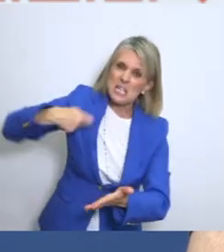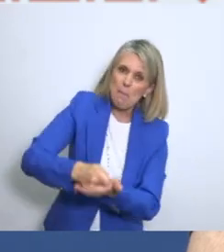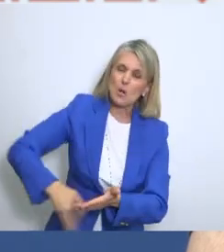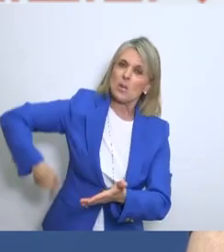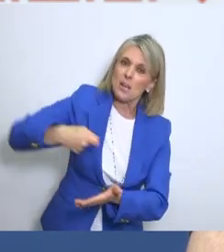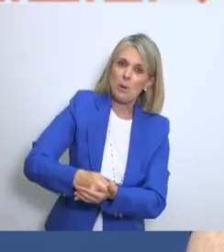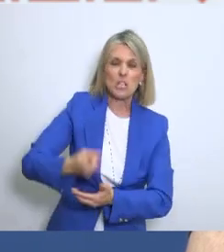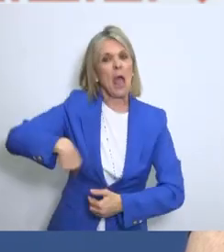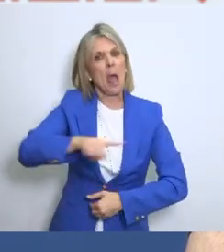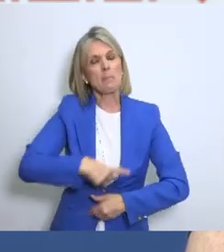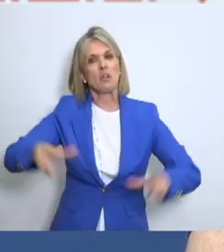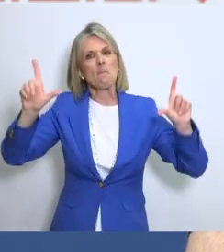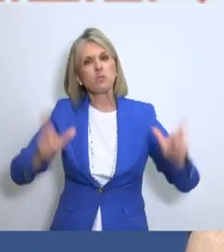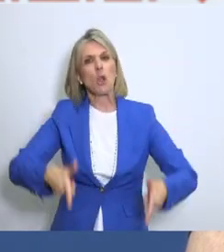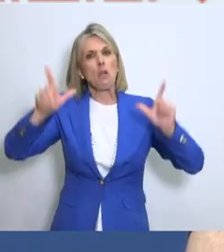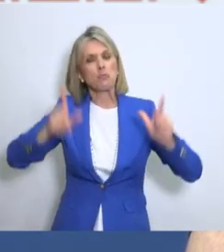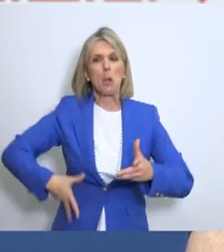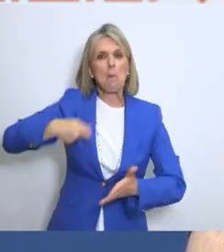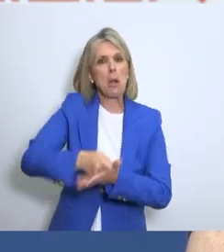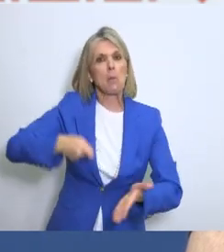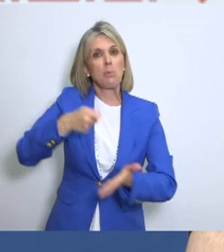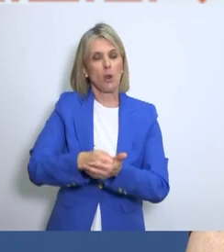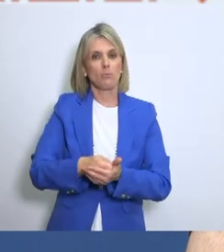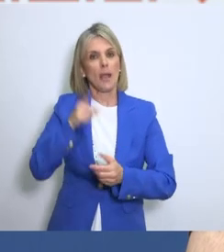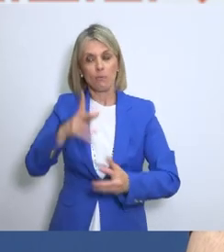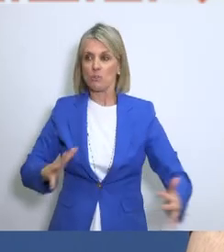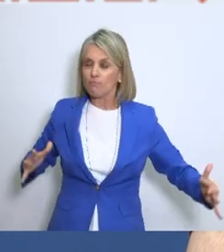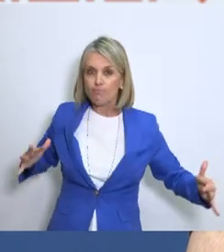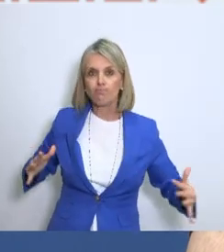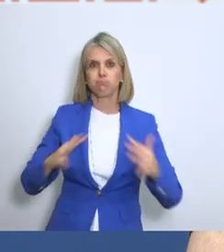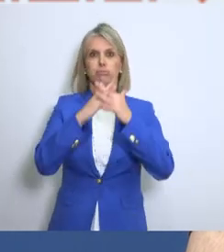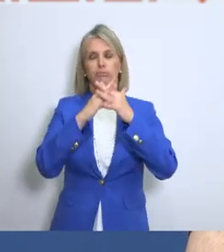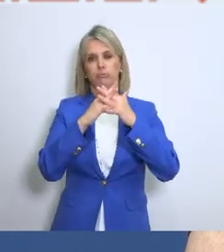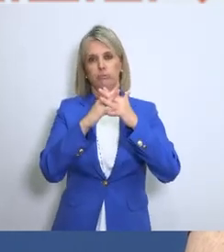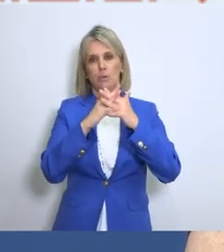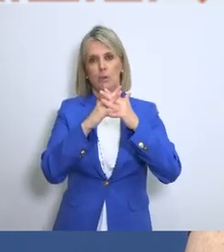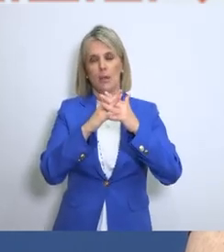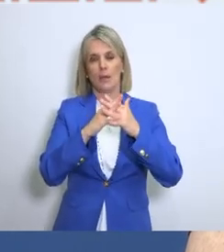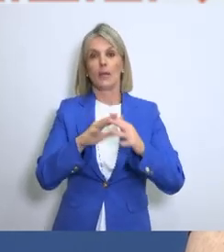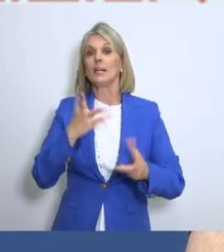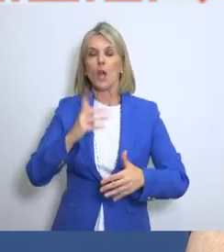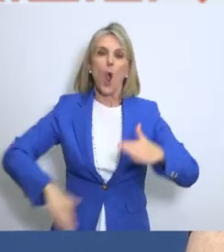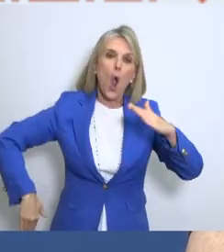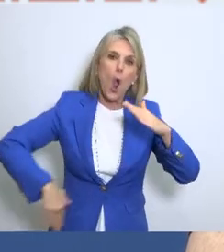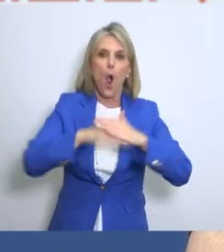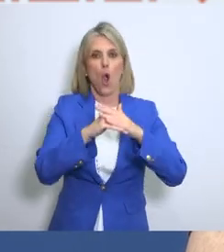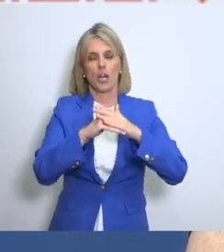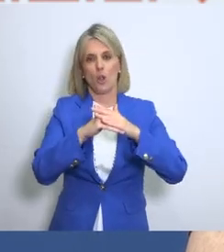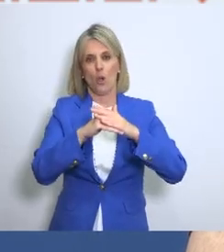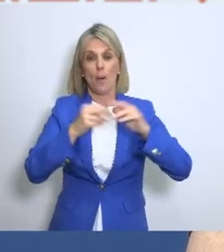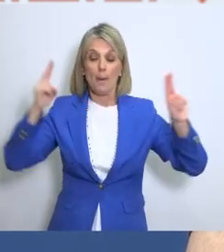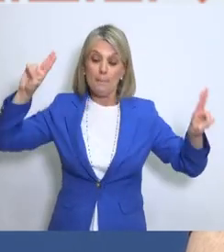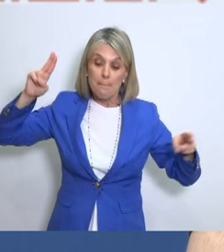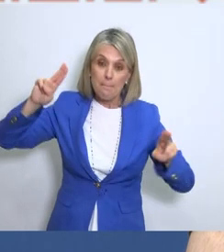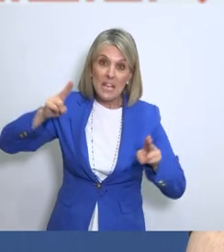και εξαθλίωση. Περνάμε λοιπόν στην αντεπίθεση και αυτό σημαίνει πλαφόν και μείωση στις τιμές